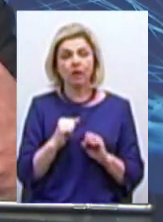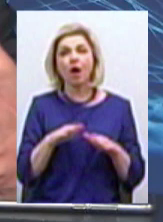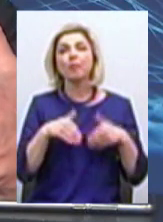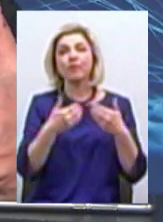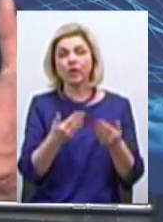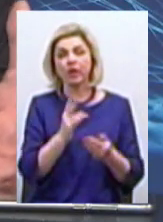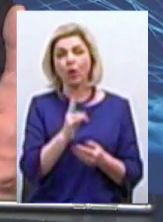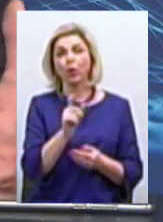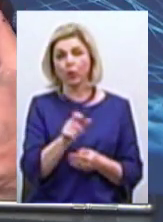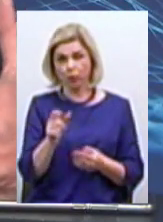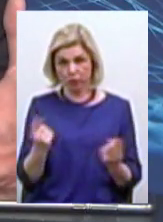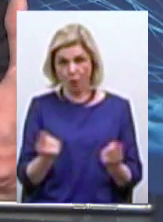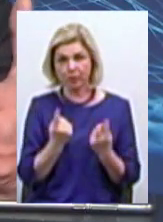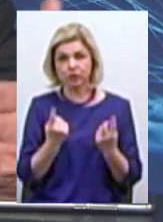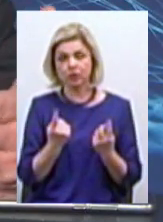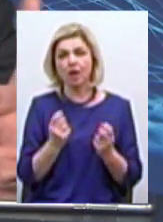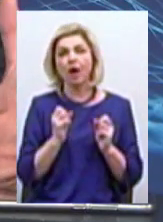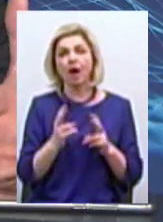тому що як